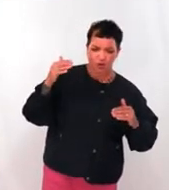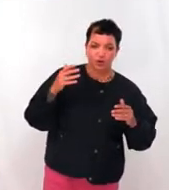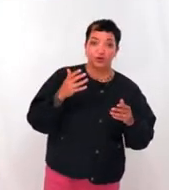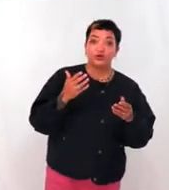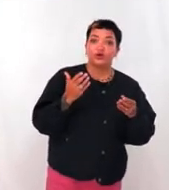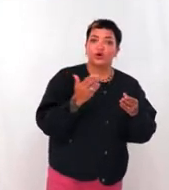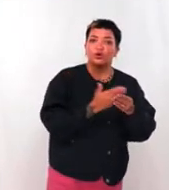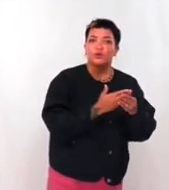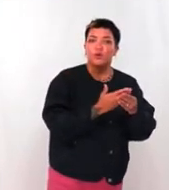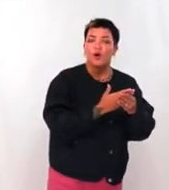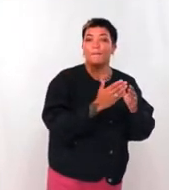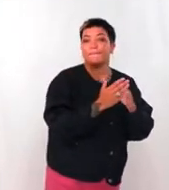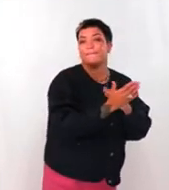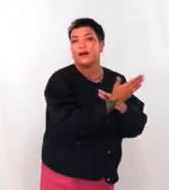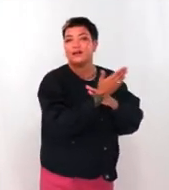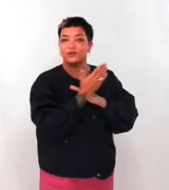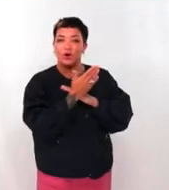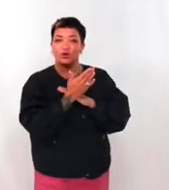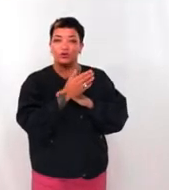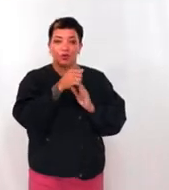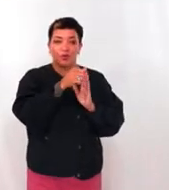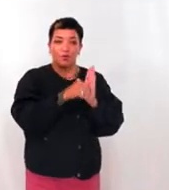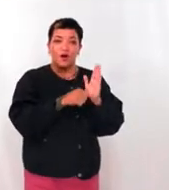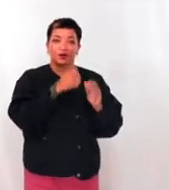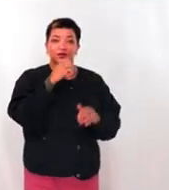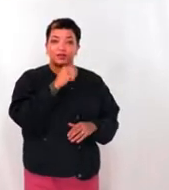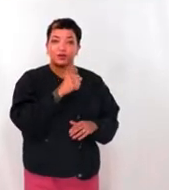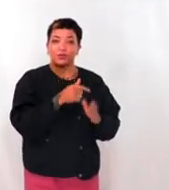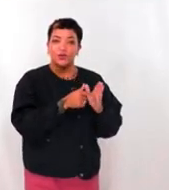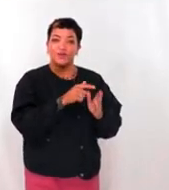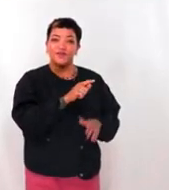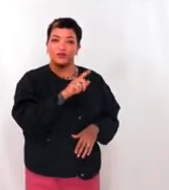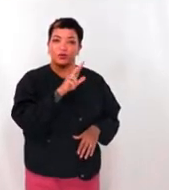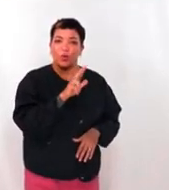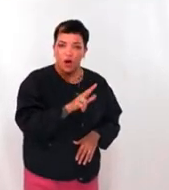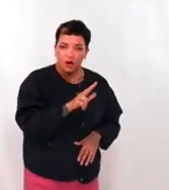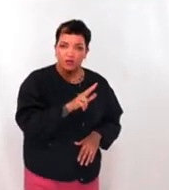nous présentez au mois de décembre 2023,